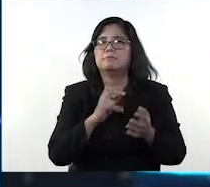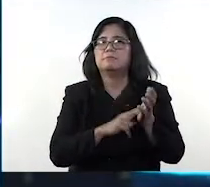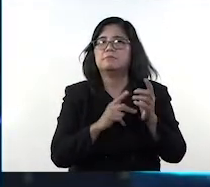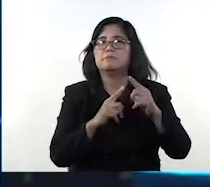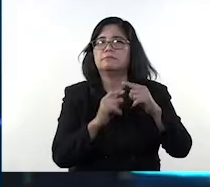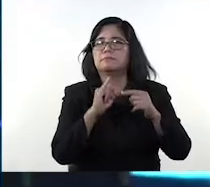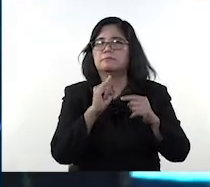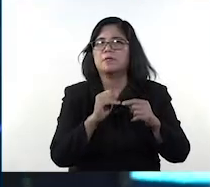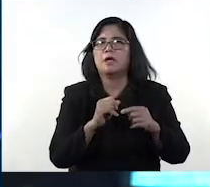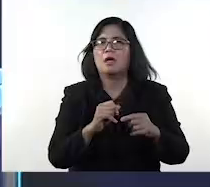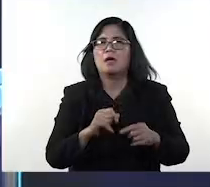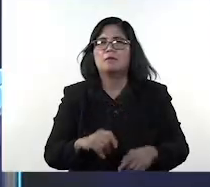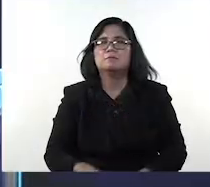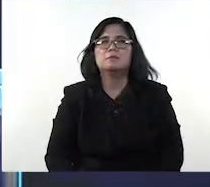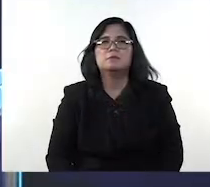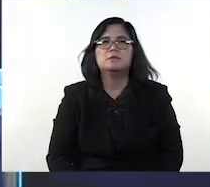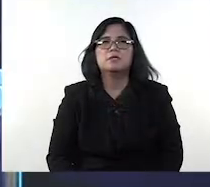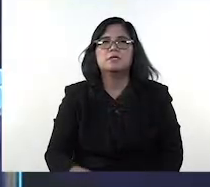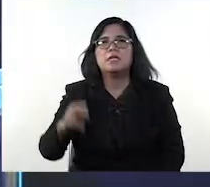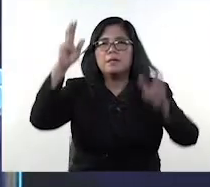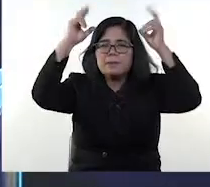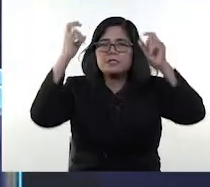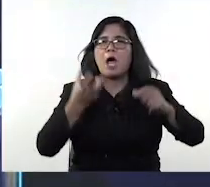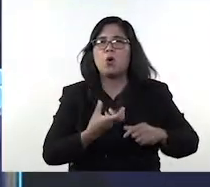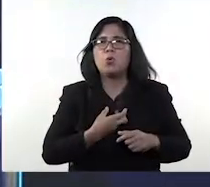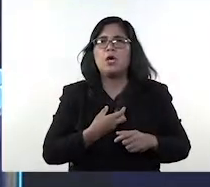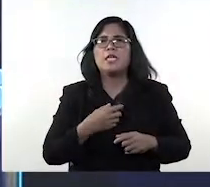Ayo kita tidak bisa mencapai kehendak Allah Yang Sempurna